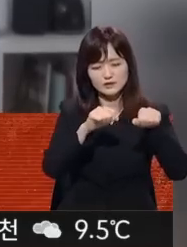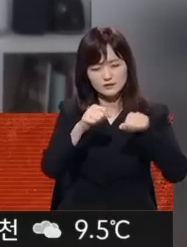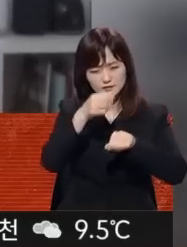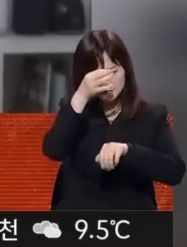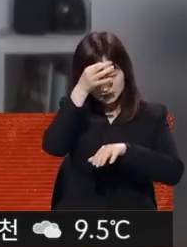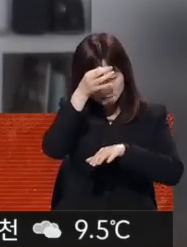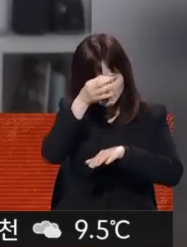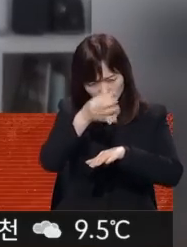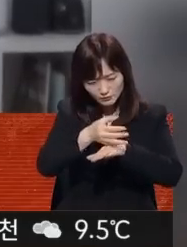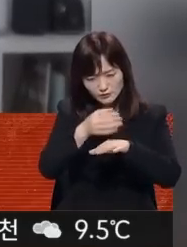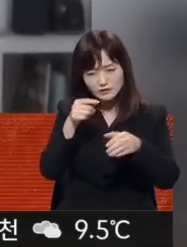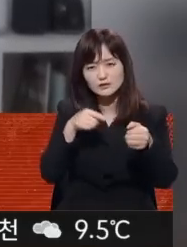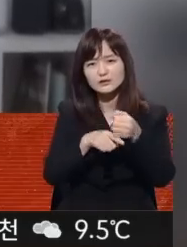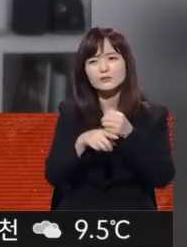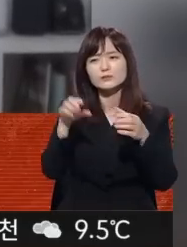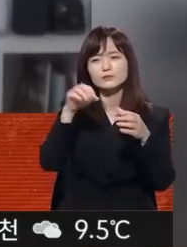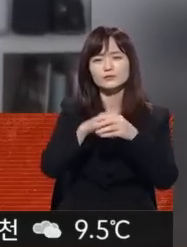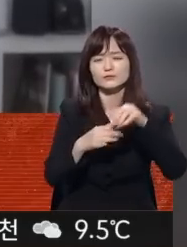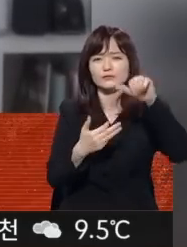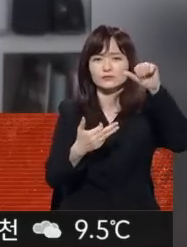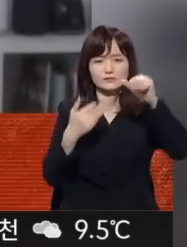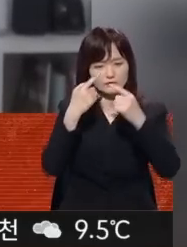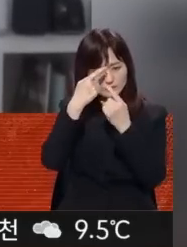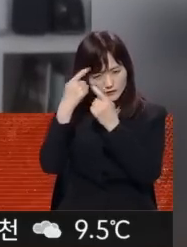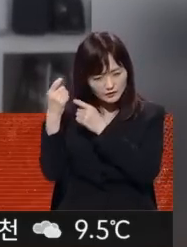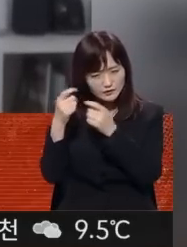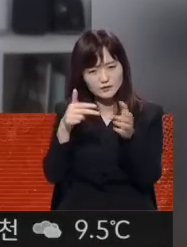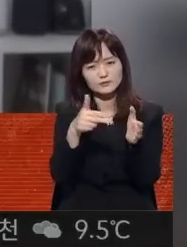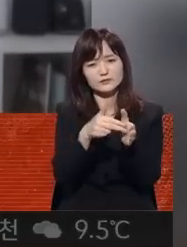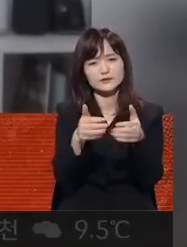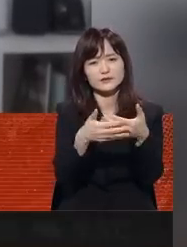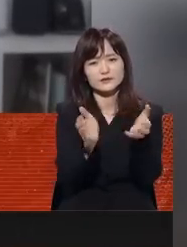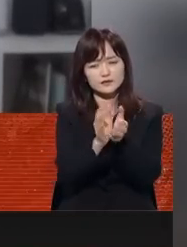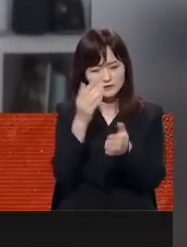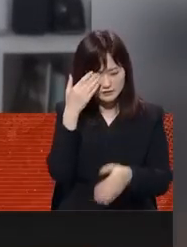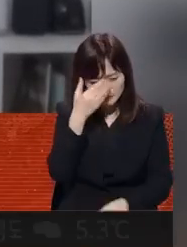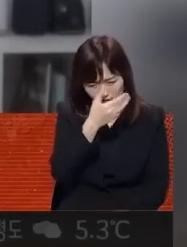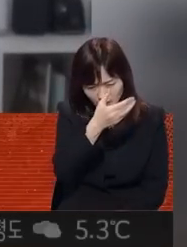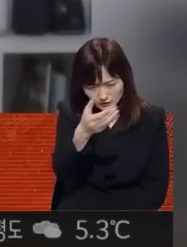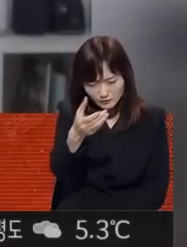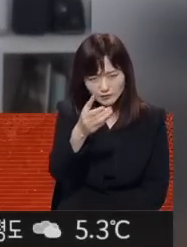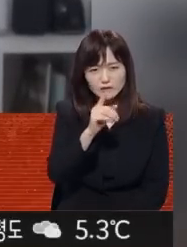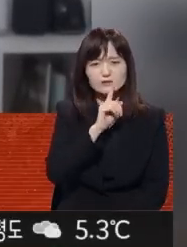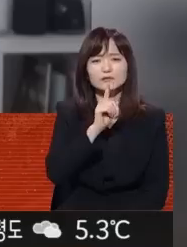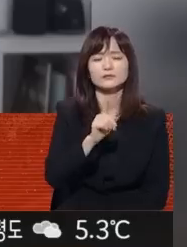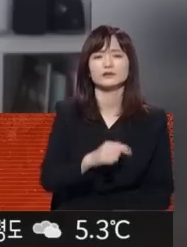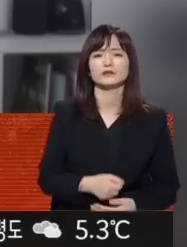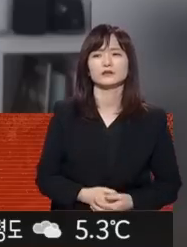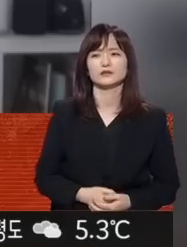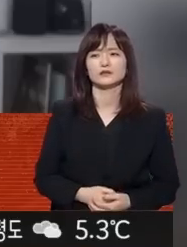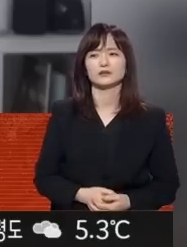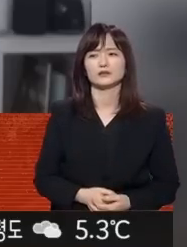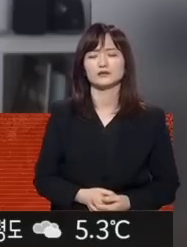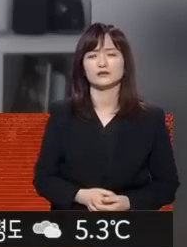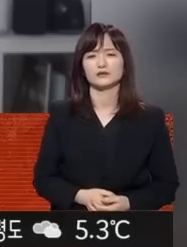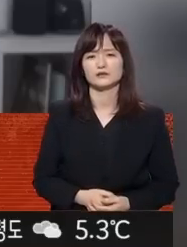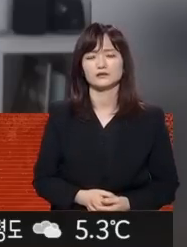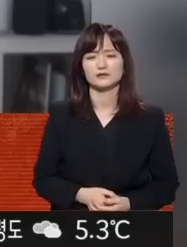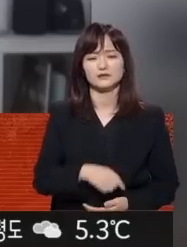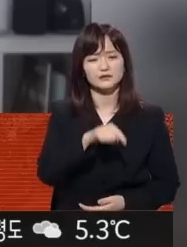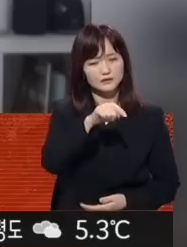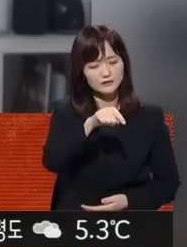사죄의 의미를 해가지고 5.18 기념 재단에도 기부하겠다고 말을 했는데요 내용은 들어봐야 되는 거죠